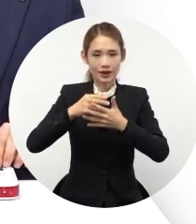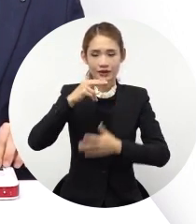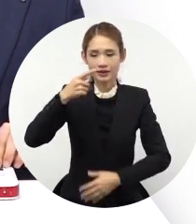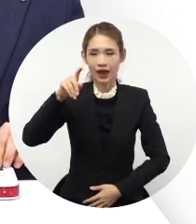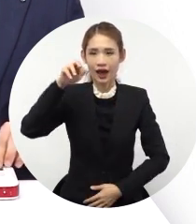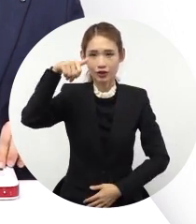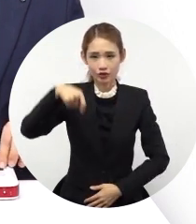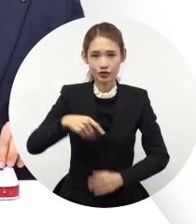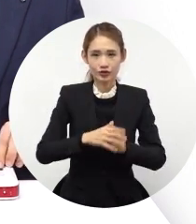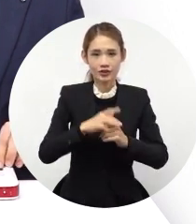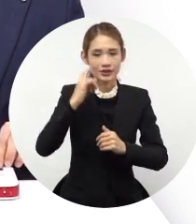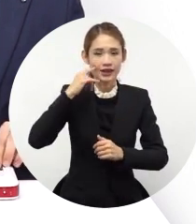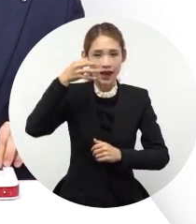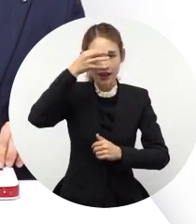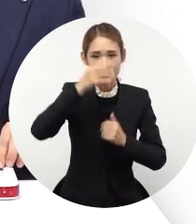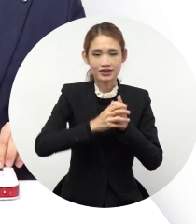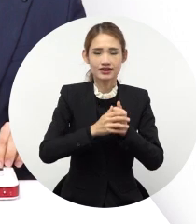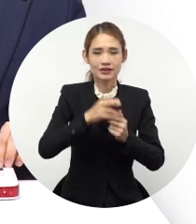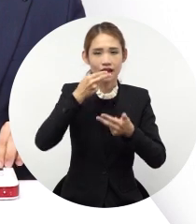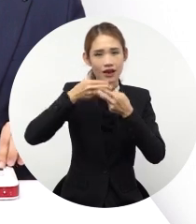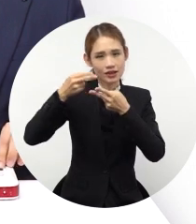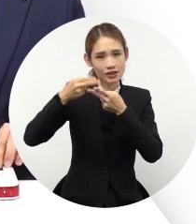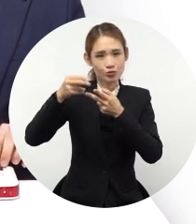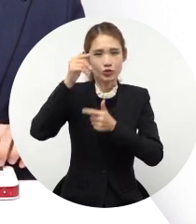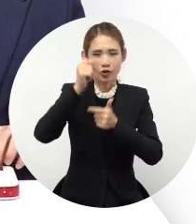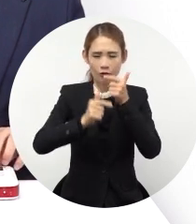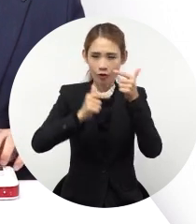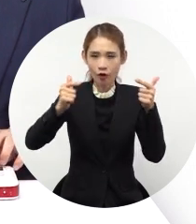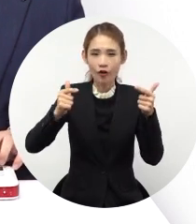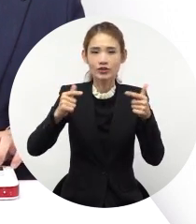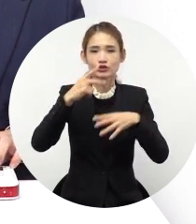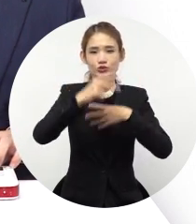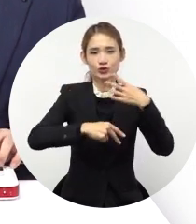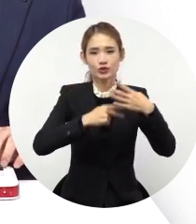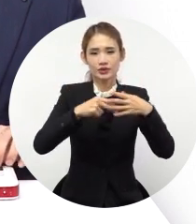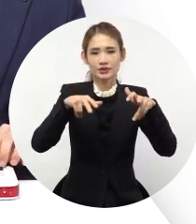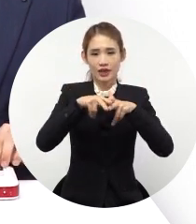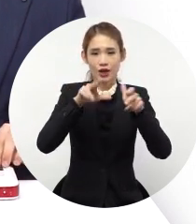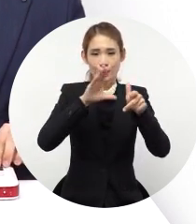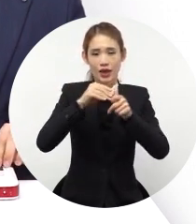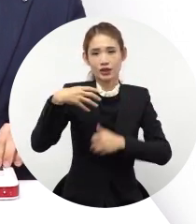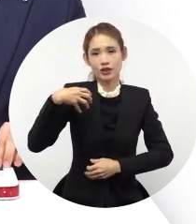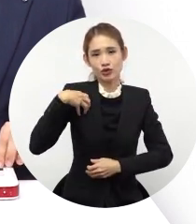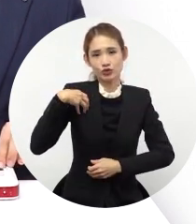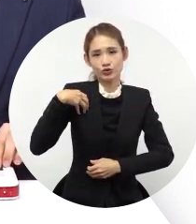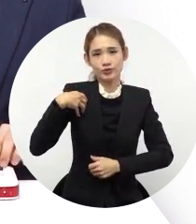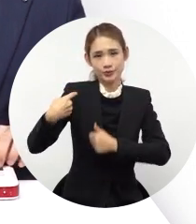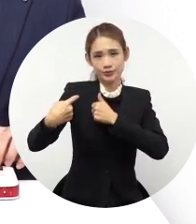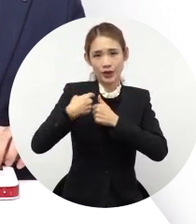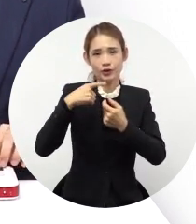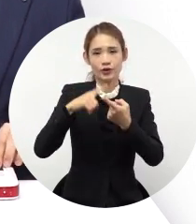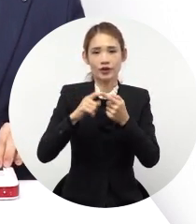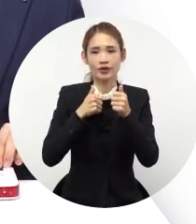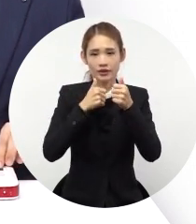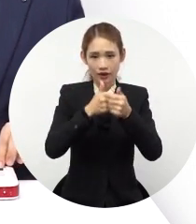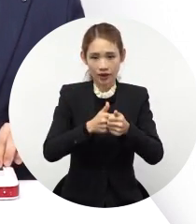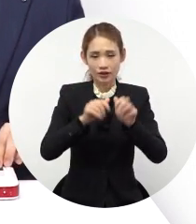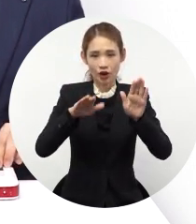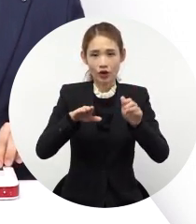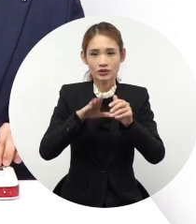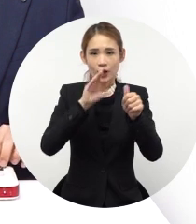다큐멘터리, 예능, 애니메이션 등의 다양한 프로그램도 장애인 방송 의무 편성 지침에 따라서